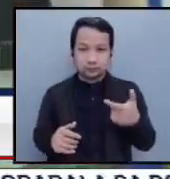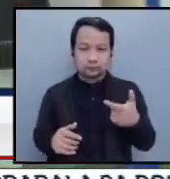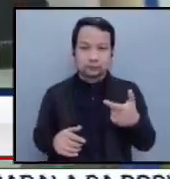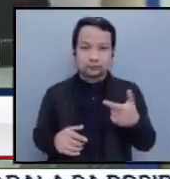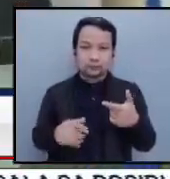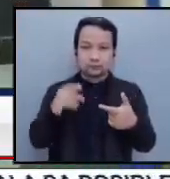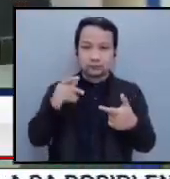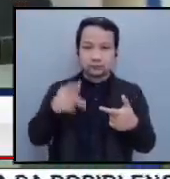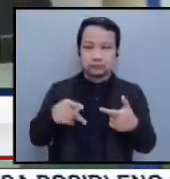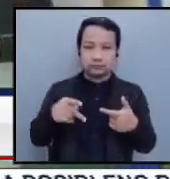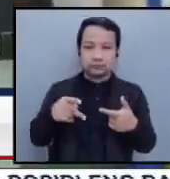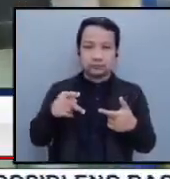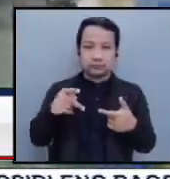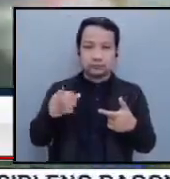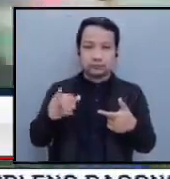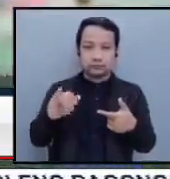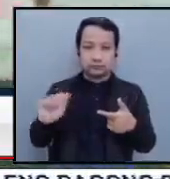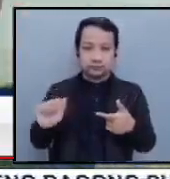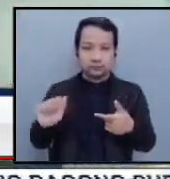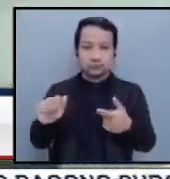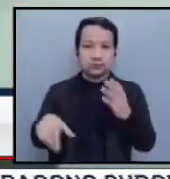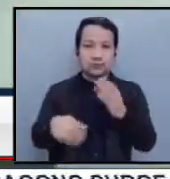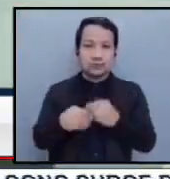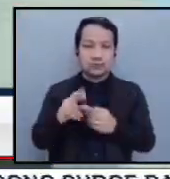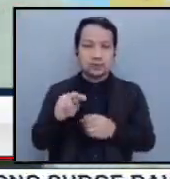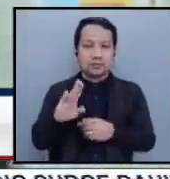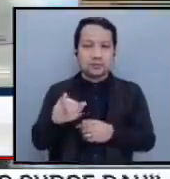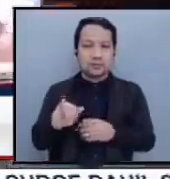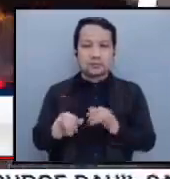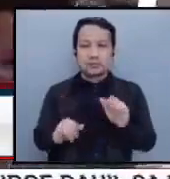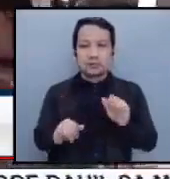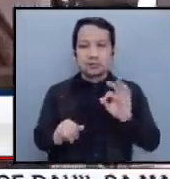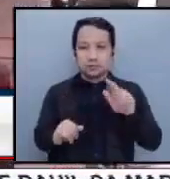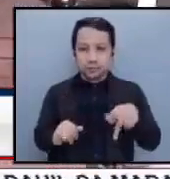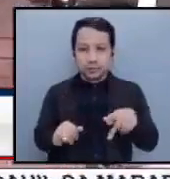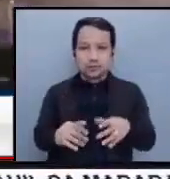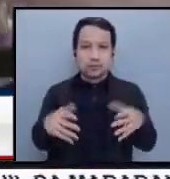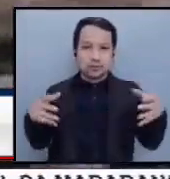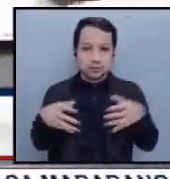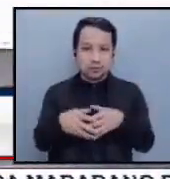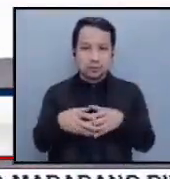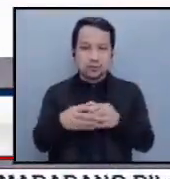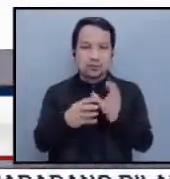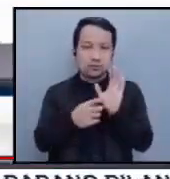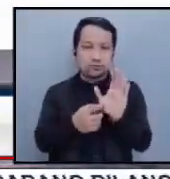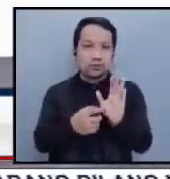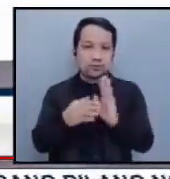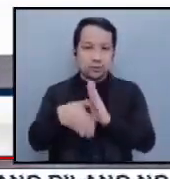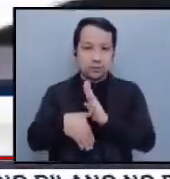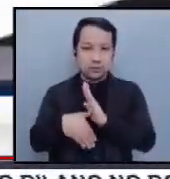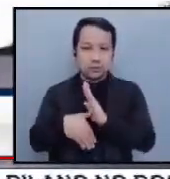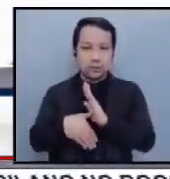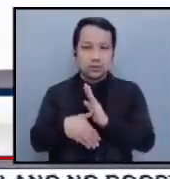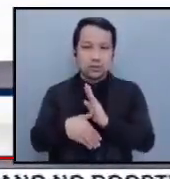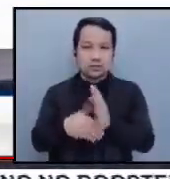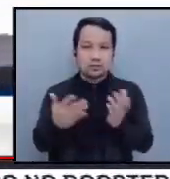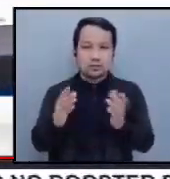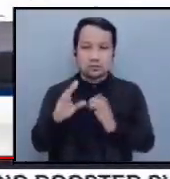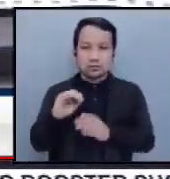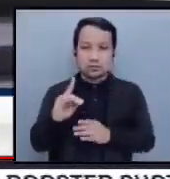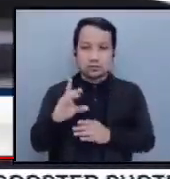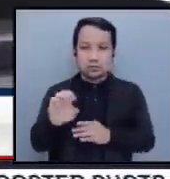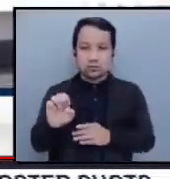Information Agency, NBI, PNP at ng AFP. Sa ilalim ng Omnibus Election Code, ang mga